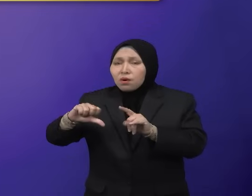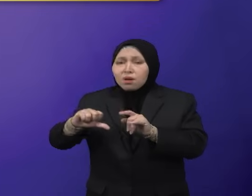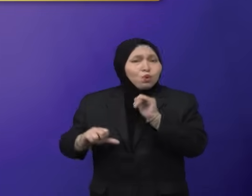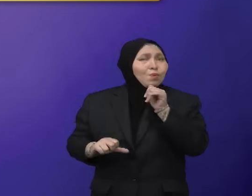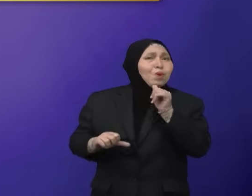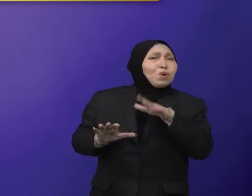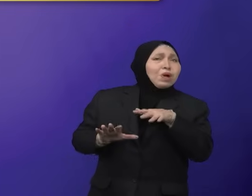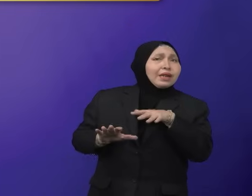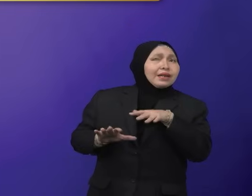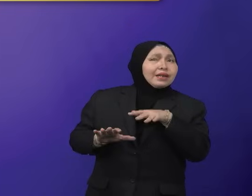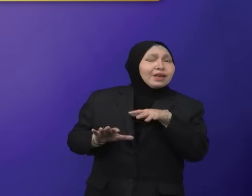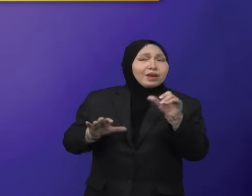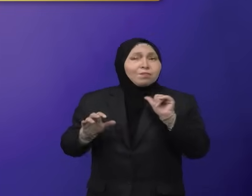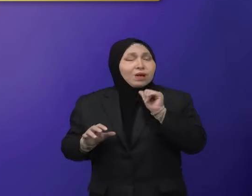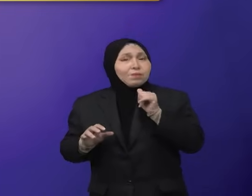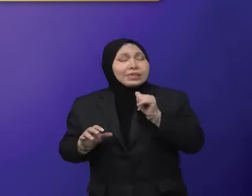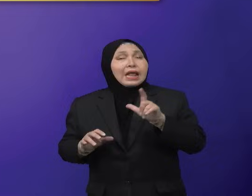Mim mati bertemu dengan waw tu. Lakum wa.